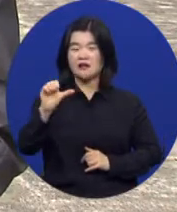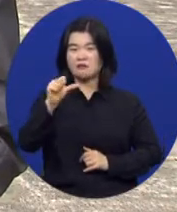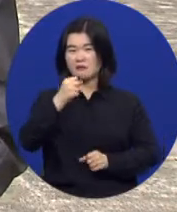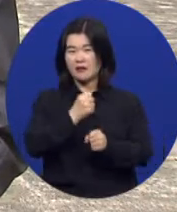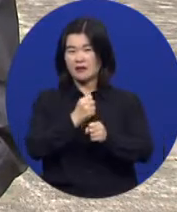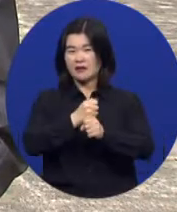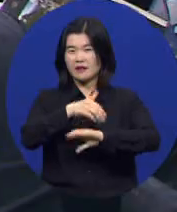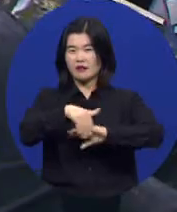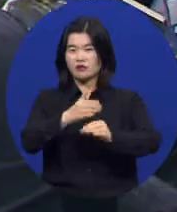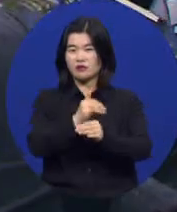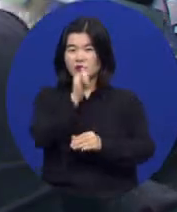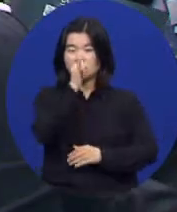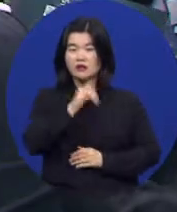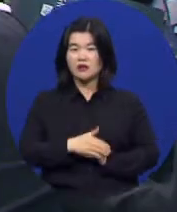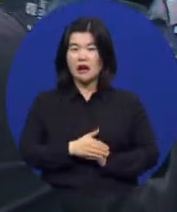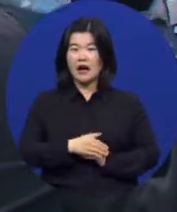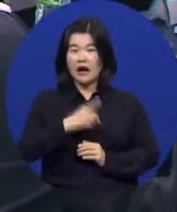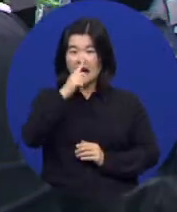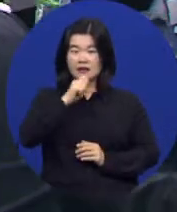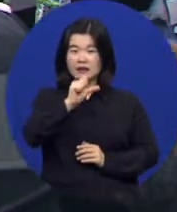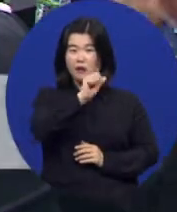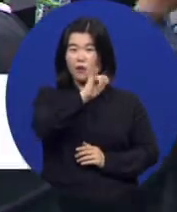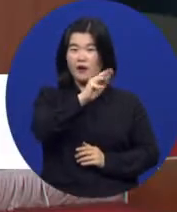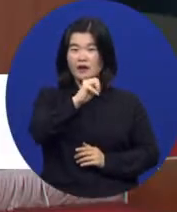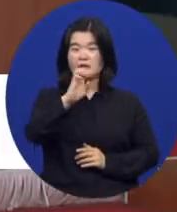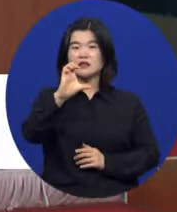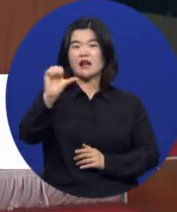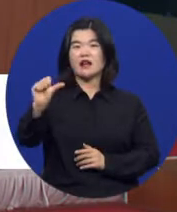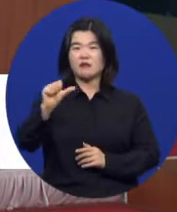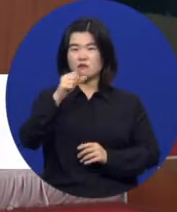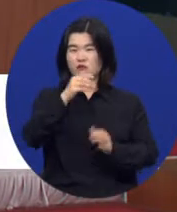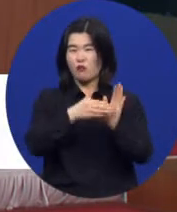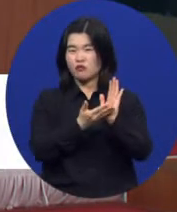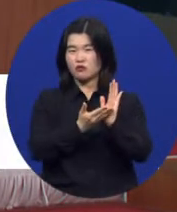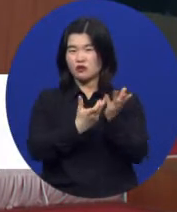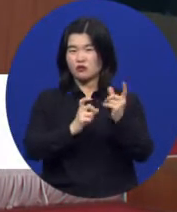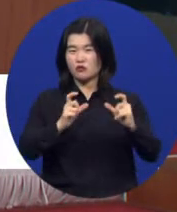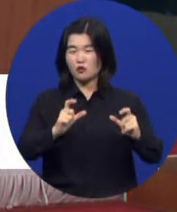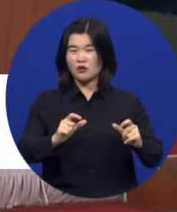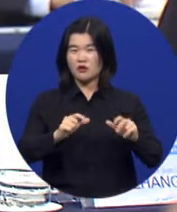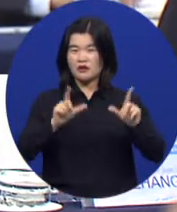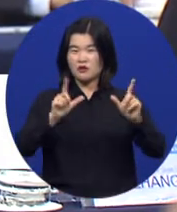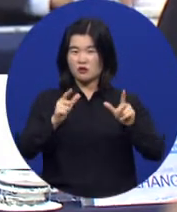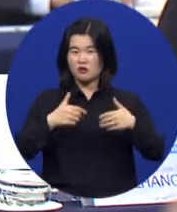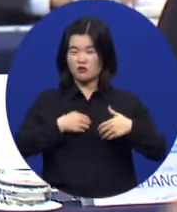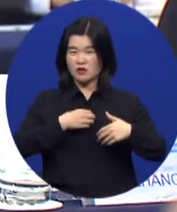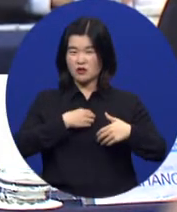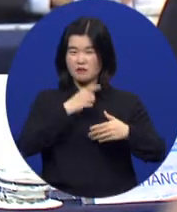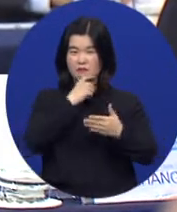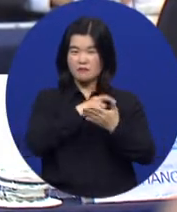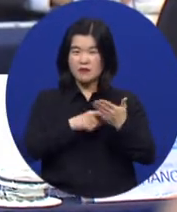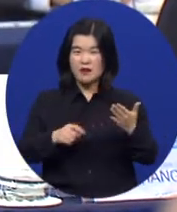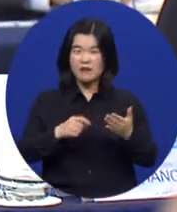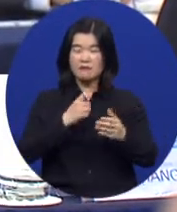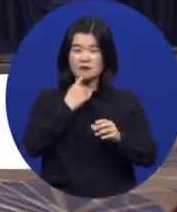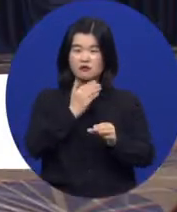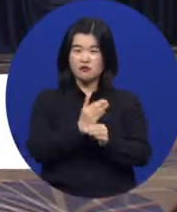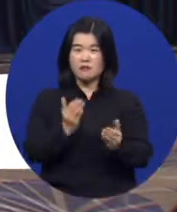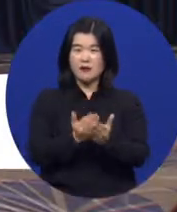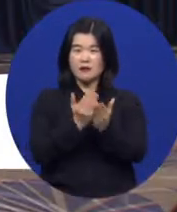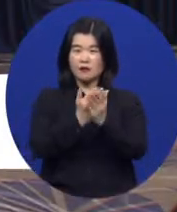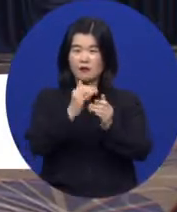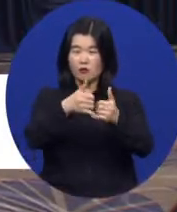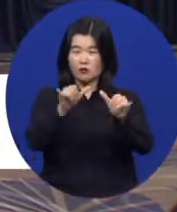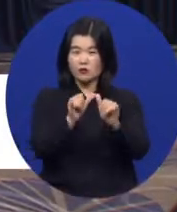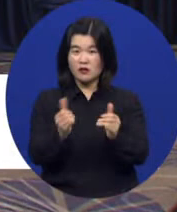들어설 예정입니다. 아시아태평양 YMCA 연맹 본부는 제주에서 기후위기와 재난대응, 민주주의 발전과